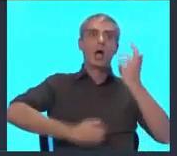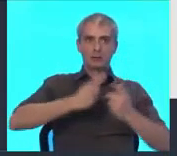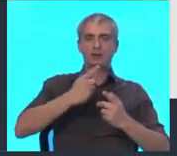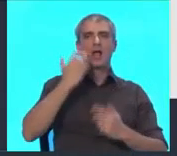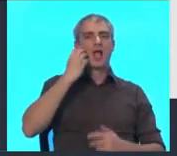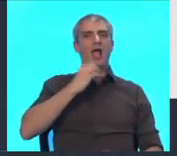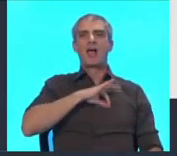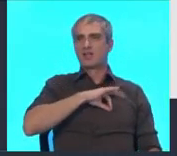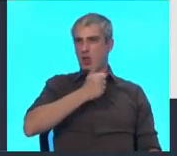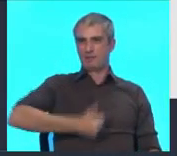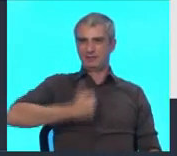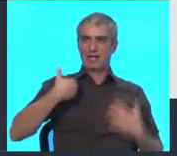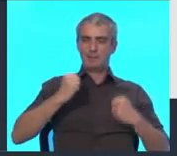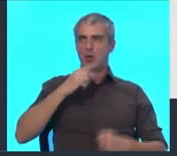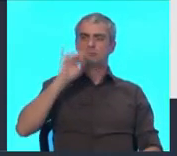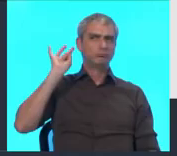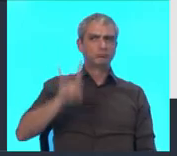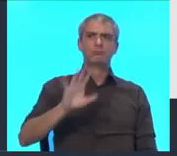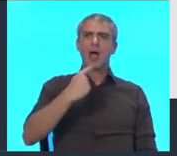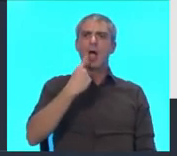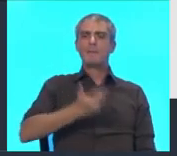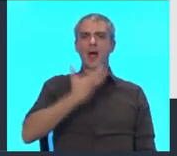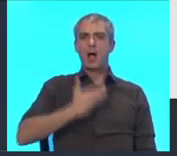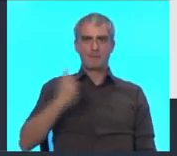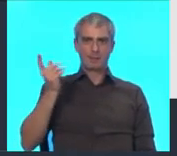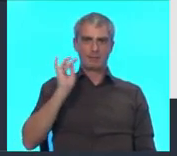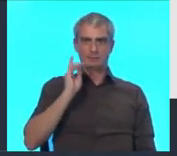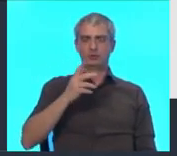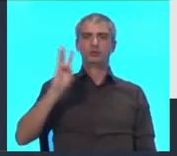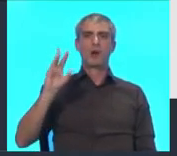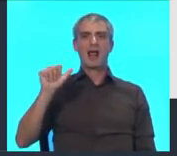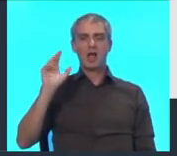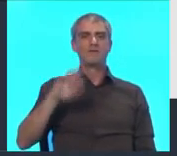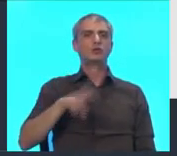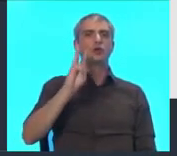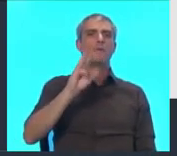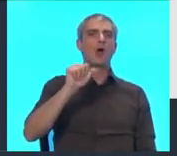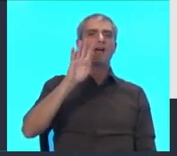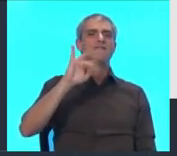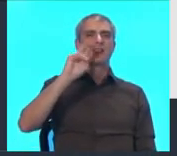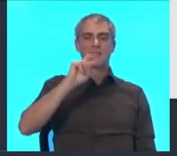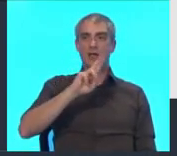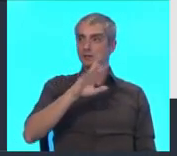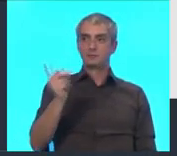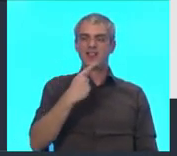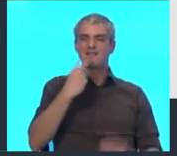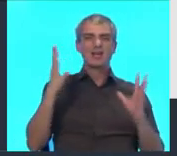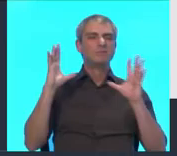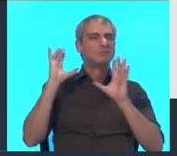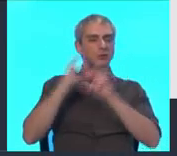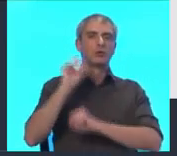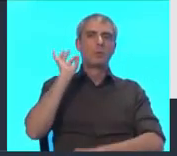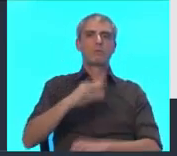הרבנים ואמר, אני מגנה בתוקף את דבריהם הבוטים של הרבנים שמואל אליהו ושלמה אבינר. דבריהם החשוכים פוגעים בביטחון